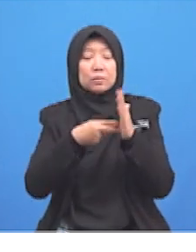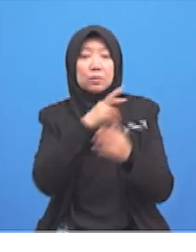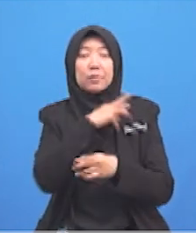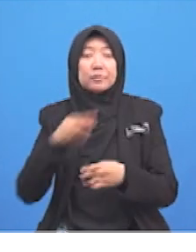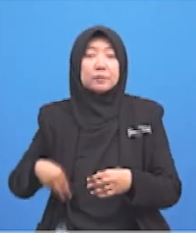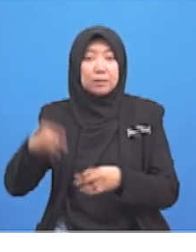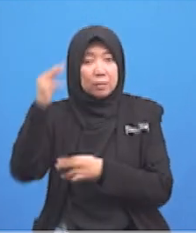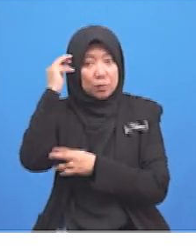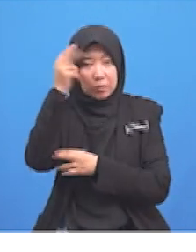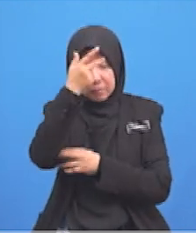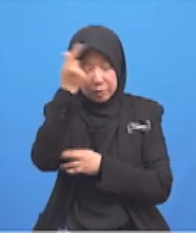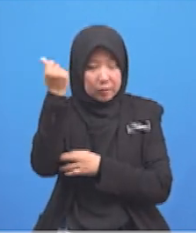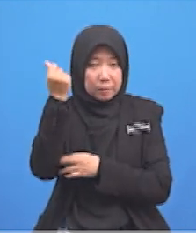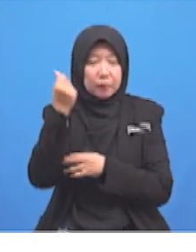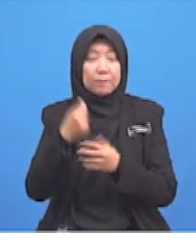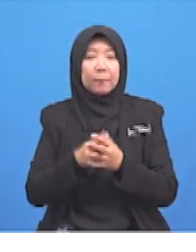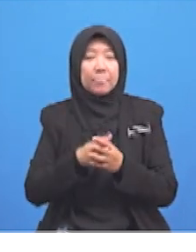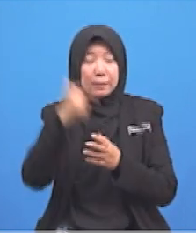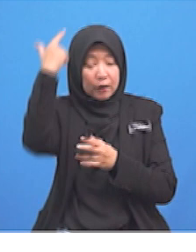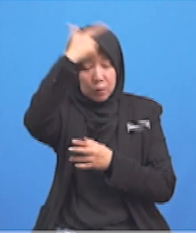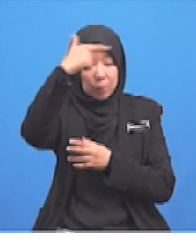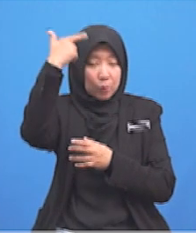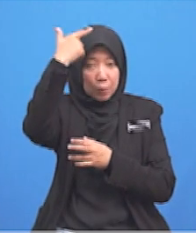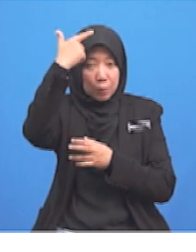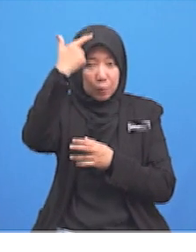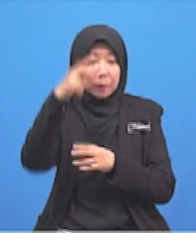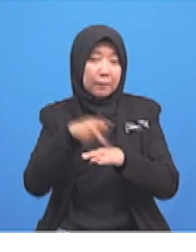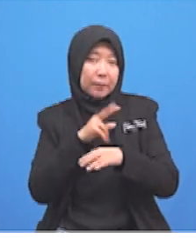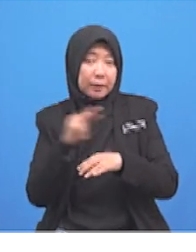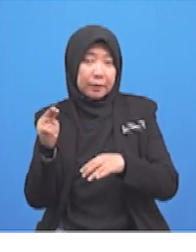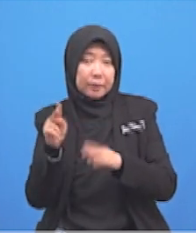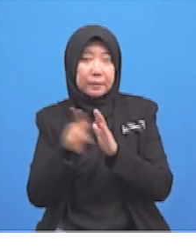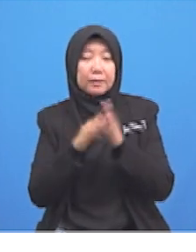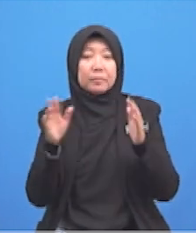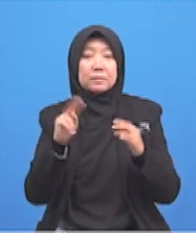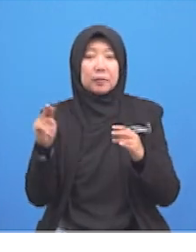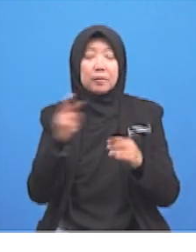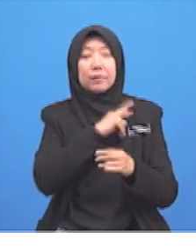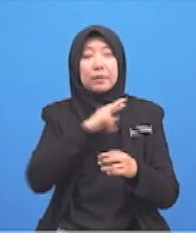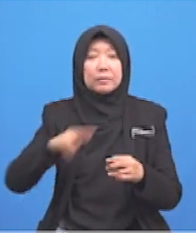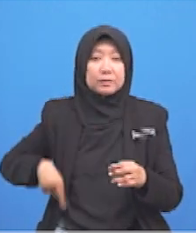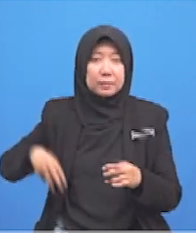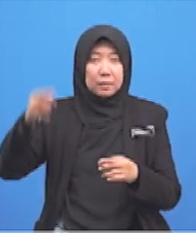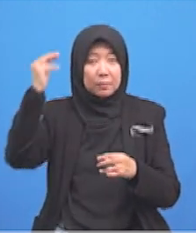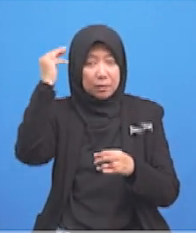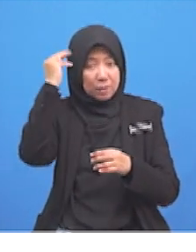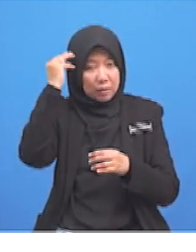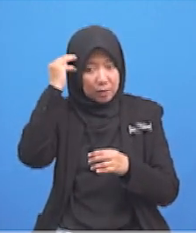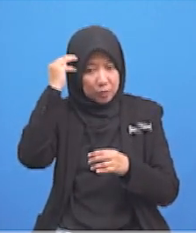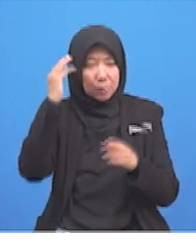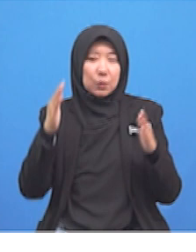Melayu kerana tengkolok merupakan salah satu pakaian kebesaran Raja-Raja Melayu. Ikon